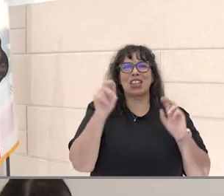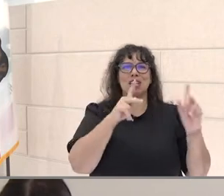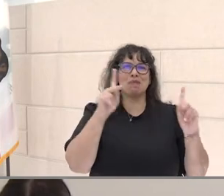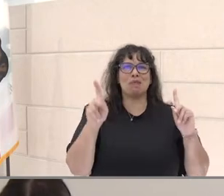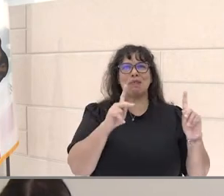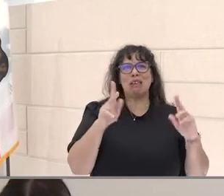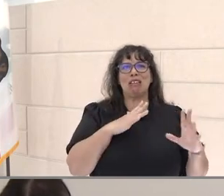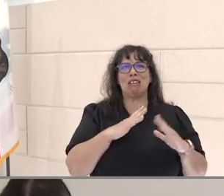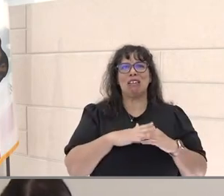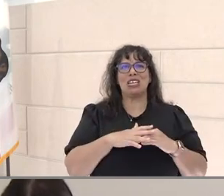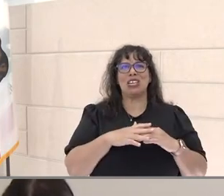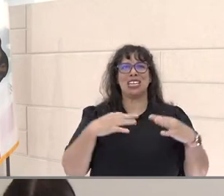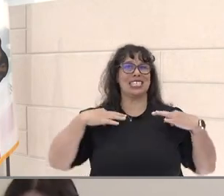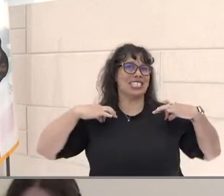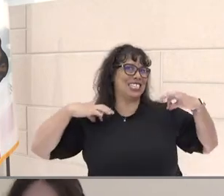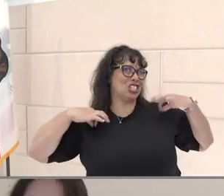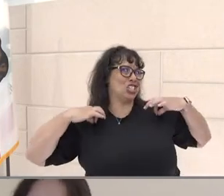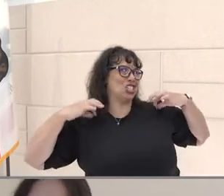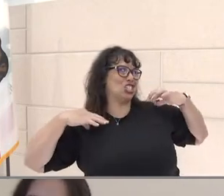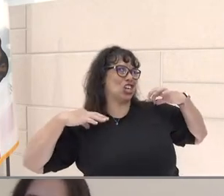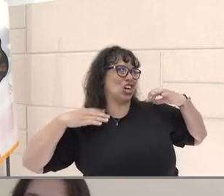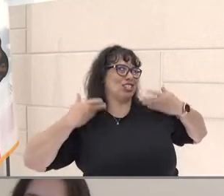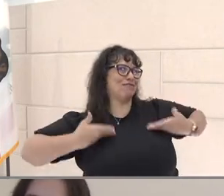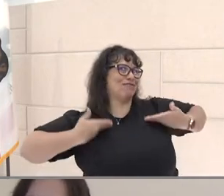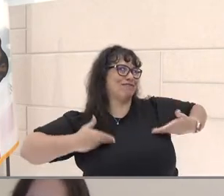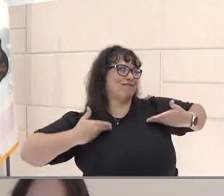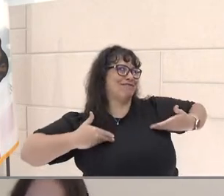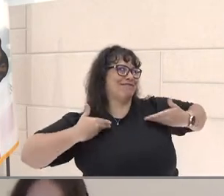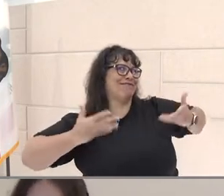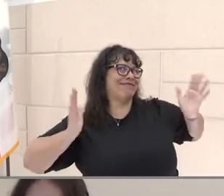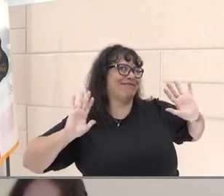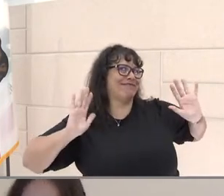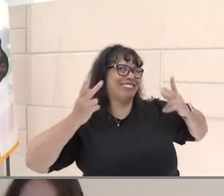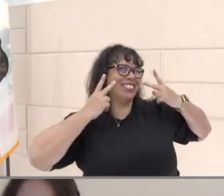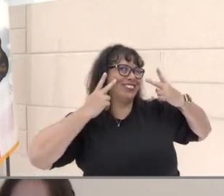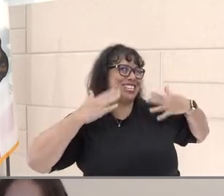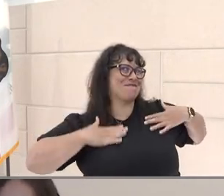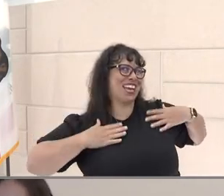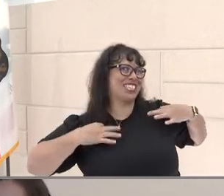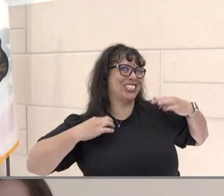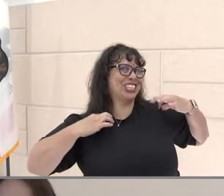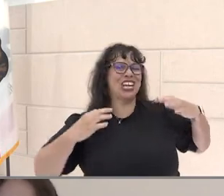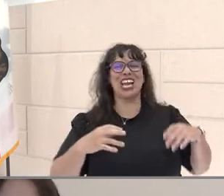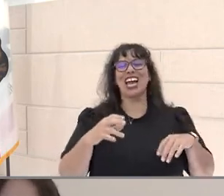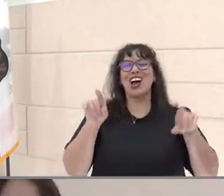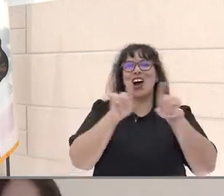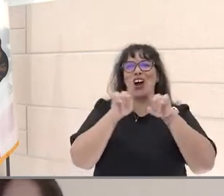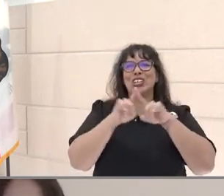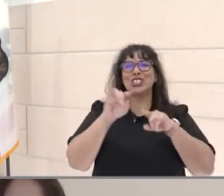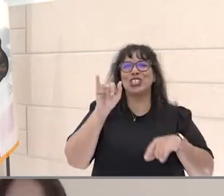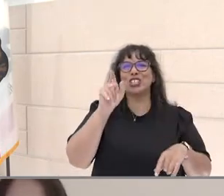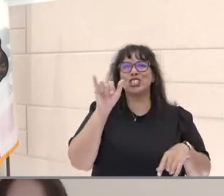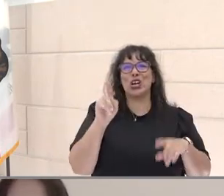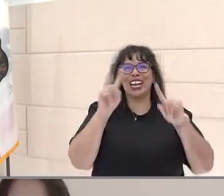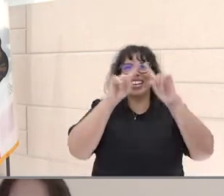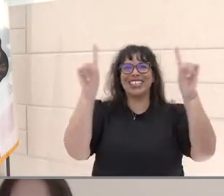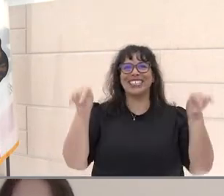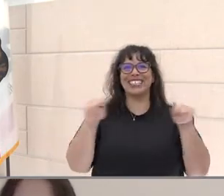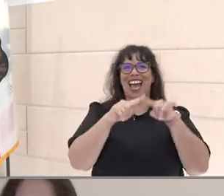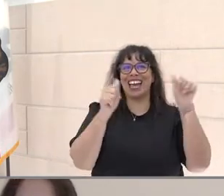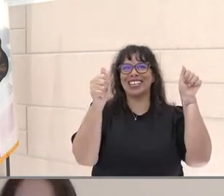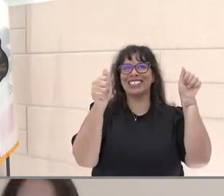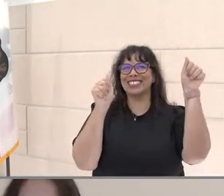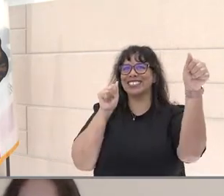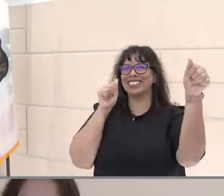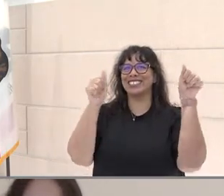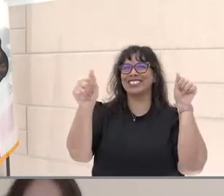าเรียนขนมเนียมเนียงเกี่ยวกับสถานที่ดับปีนั้นยังคืนเนี่ยกระทานเนียงเปียอาได้เป็นเจ้าทานเนียงเกี่ยวกับเรียนบรรจบท่านม